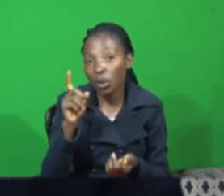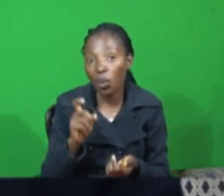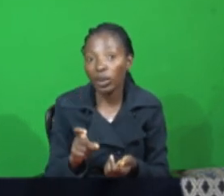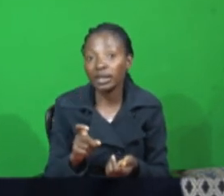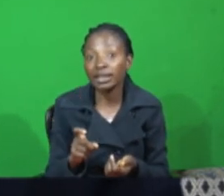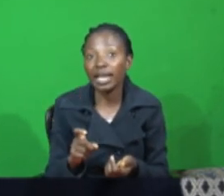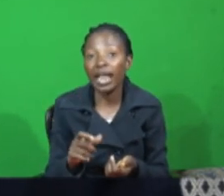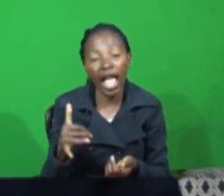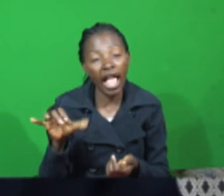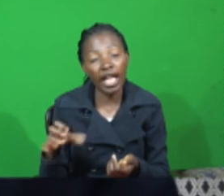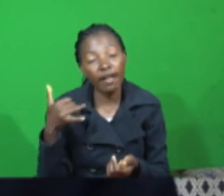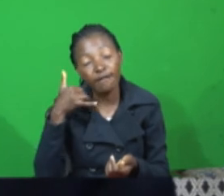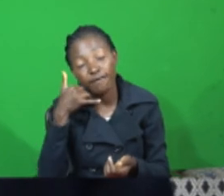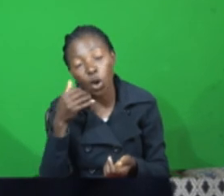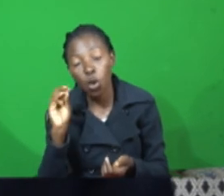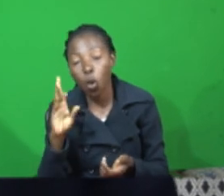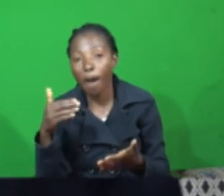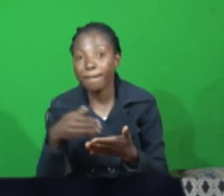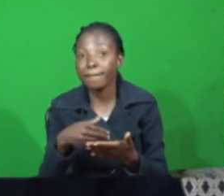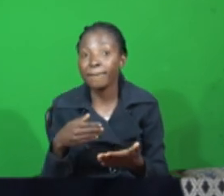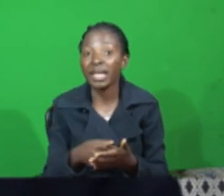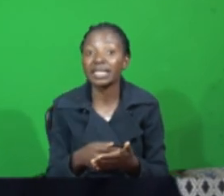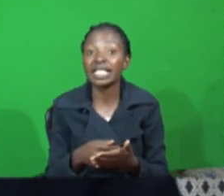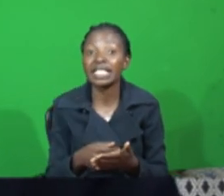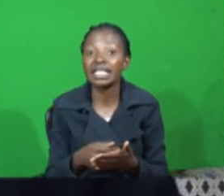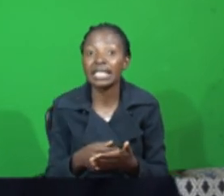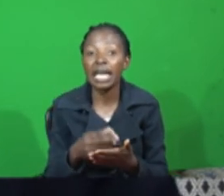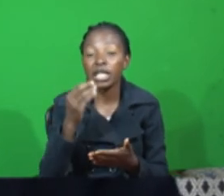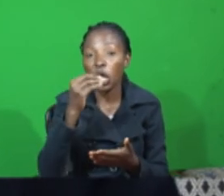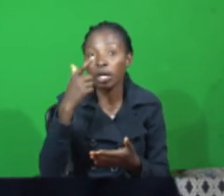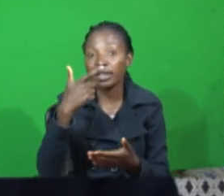yenyu munogona kufona kana kutumira ma message kunhare dzinotevera